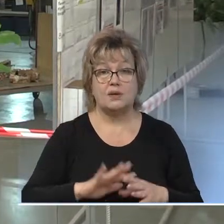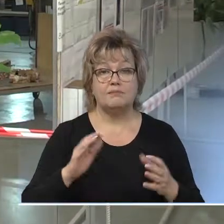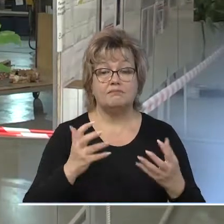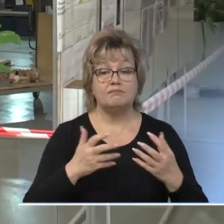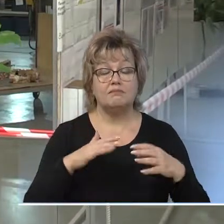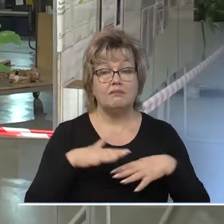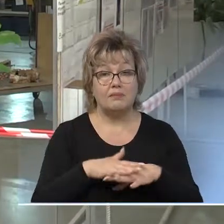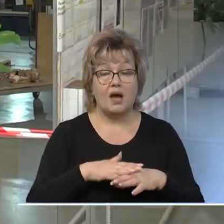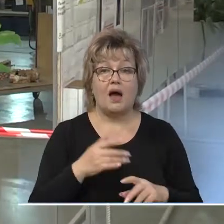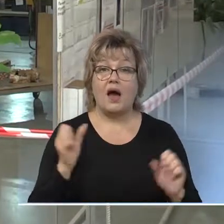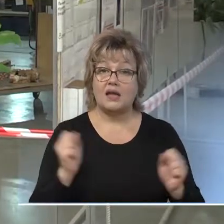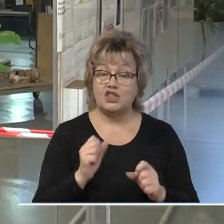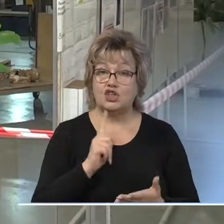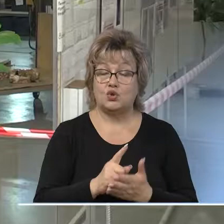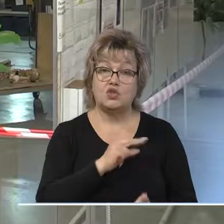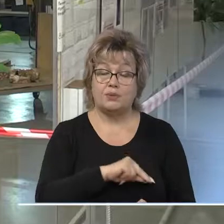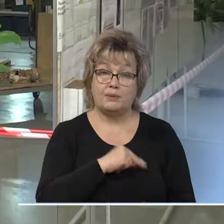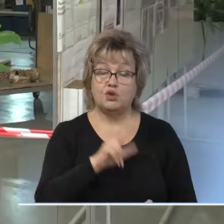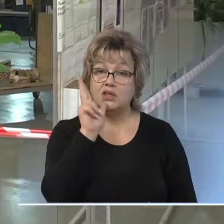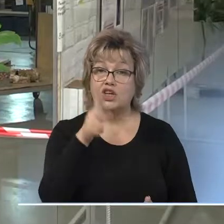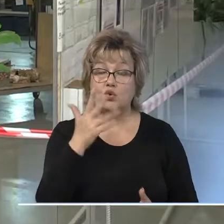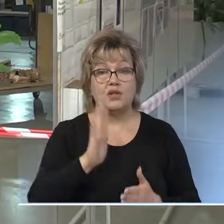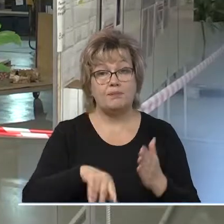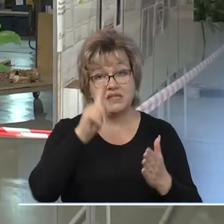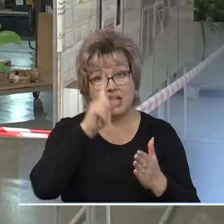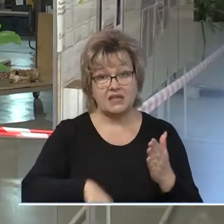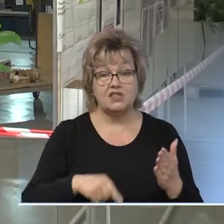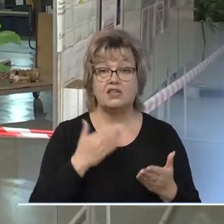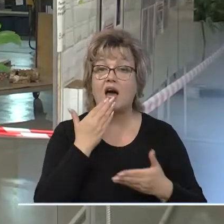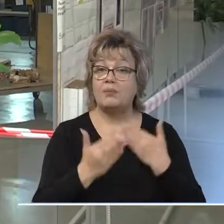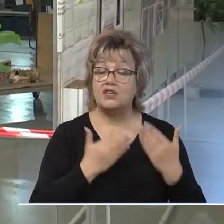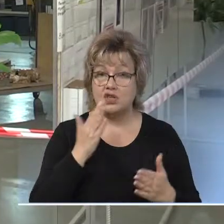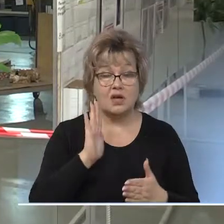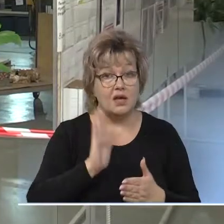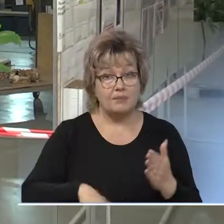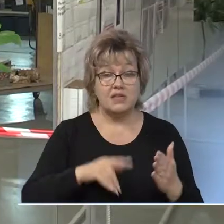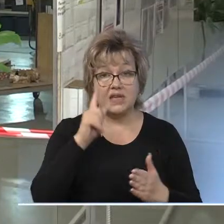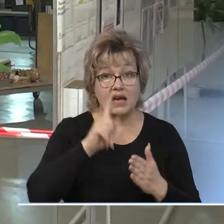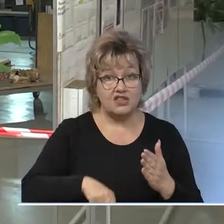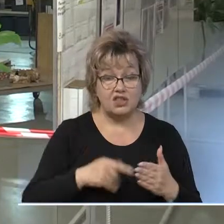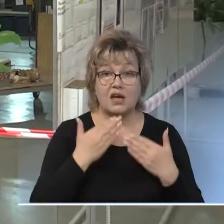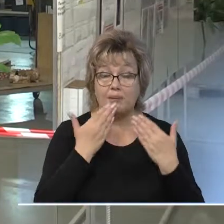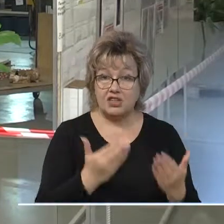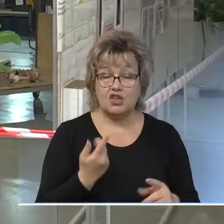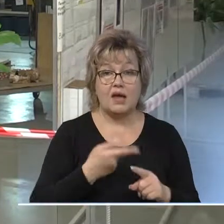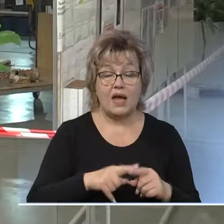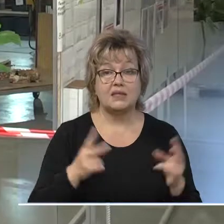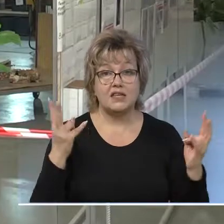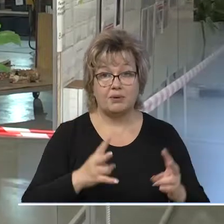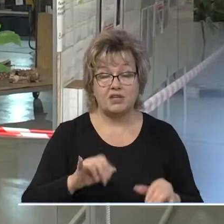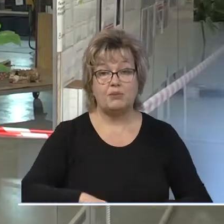холодильник, который должен проходить 3 года без гарантийных обращений. Без гарантийных обращений это